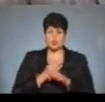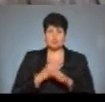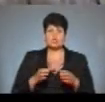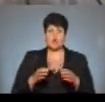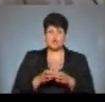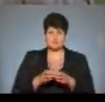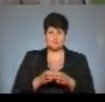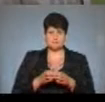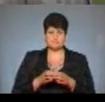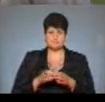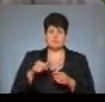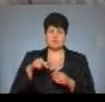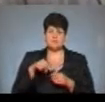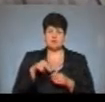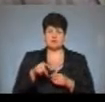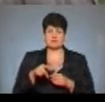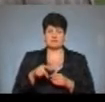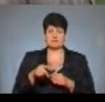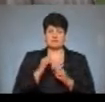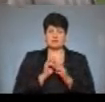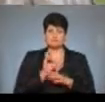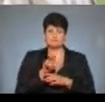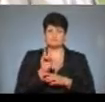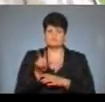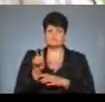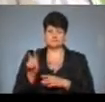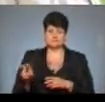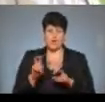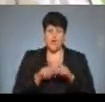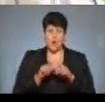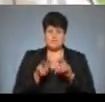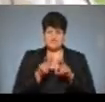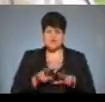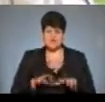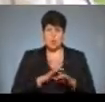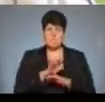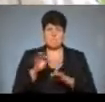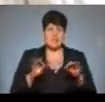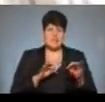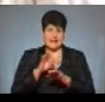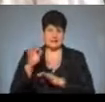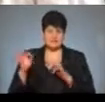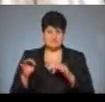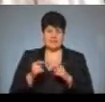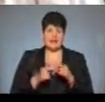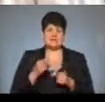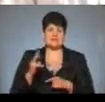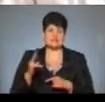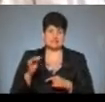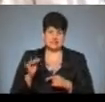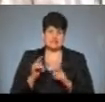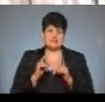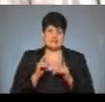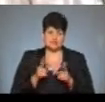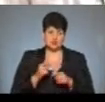група. Ми пішли двір-двір, дві робочі групи, пішли двір-двір, обстежили, обміряли наслідки і